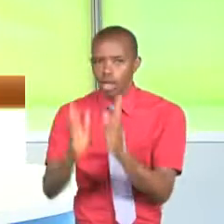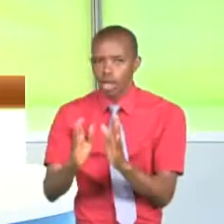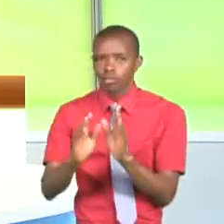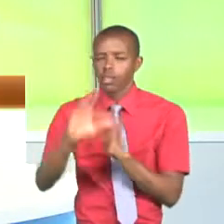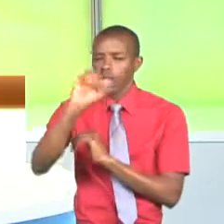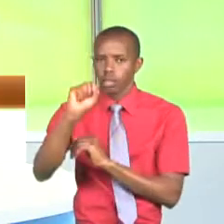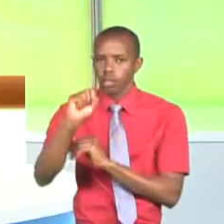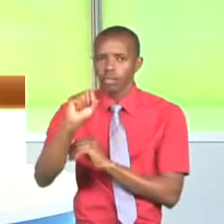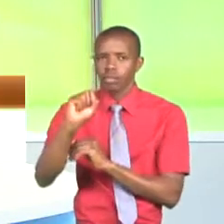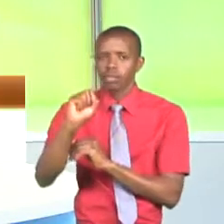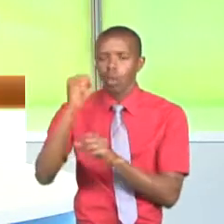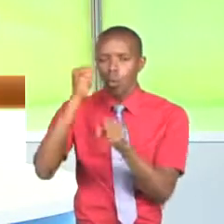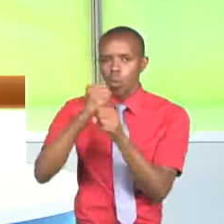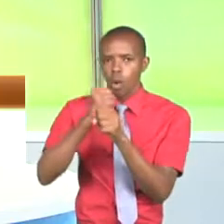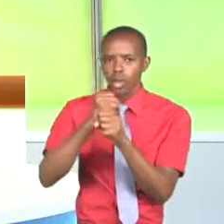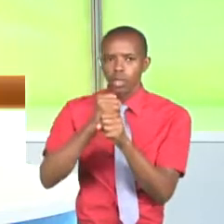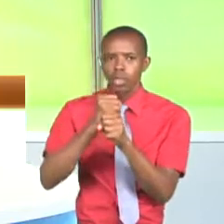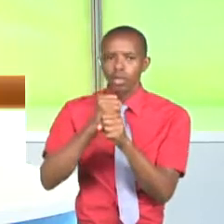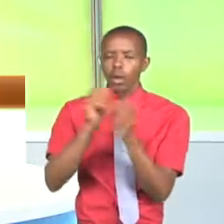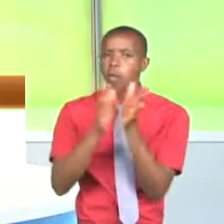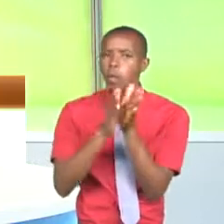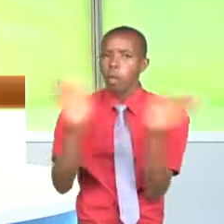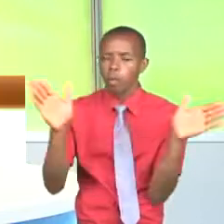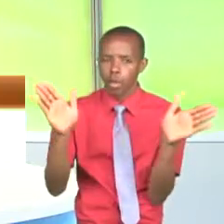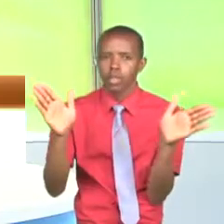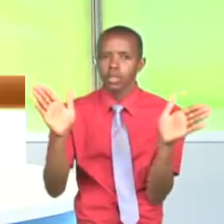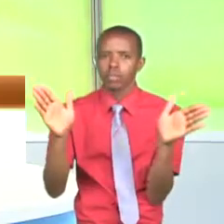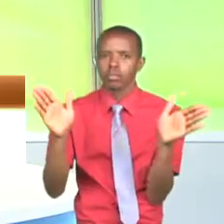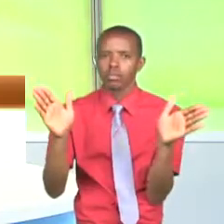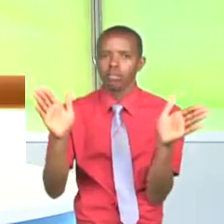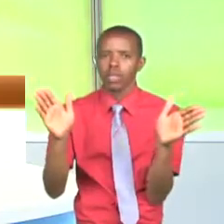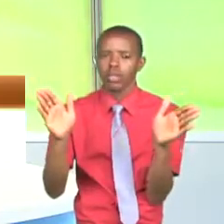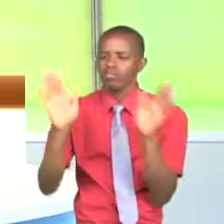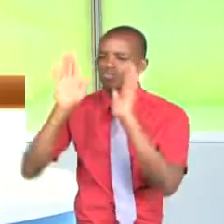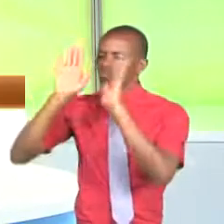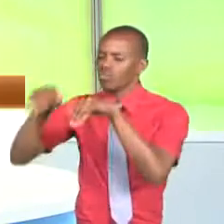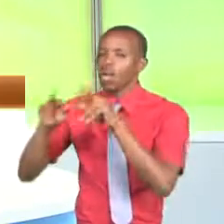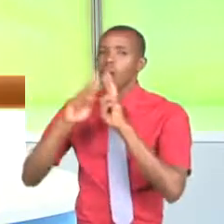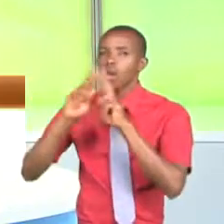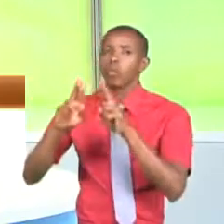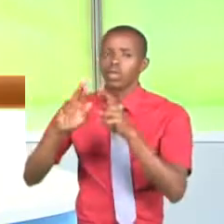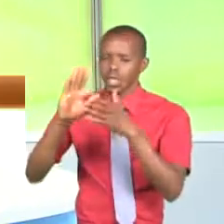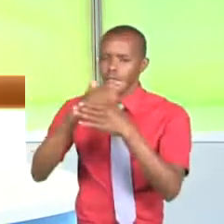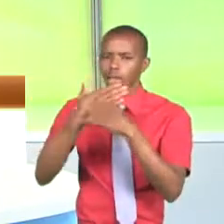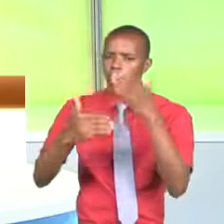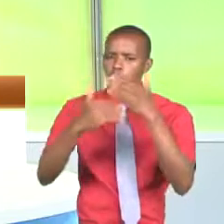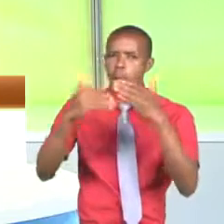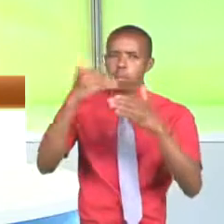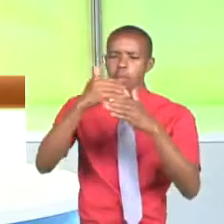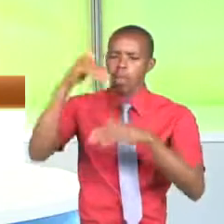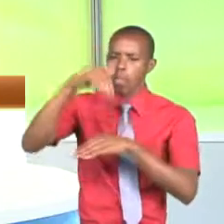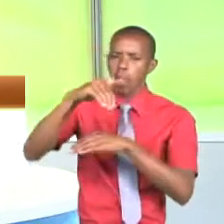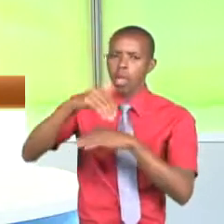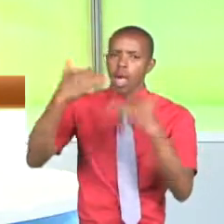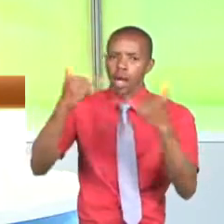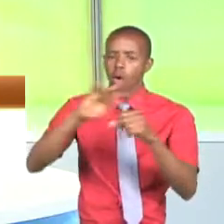wa Wizara ya Kazi kwa Umma, Gordon Kihalangwa, amepuzilia mbali ripoti kuwa sekta ya ujenzi imedorora mno